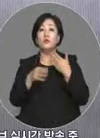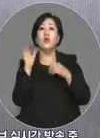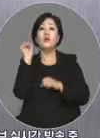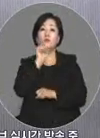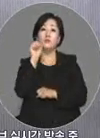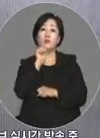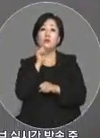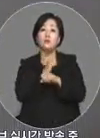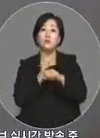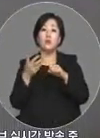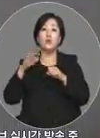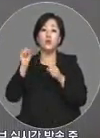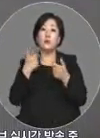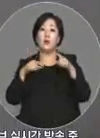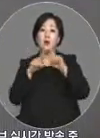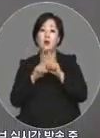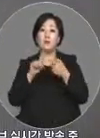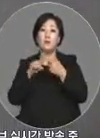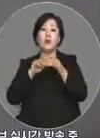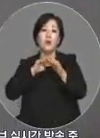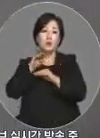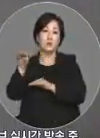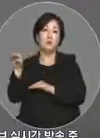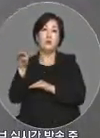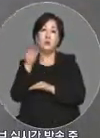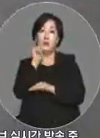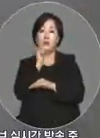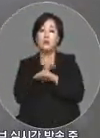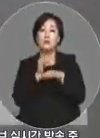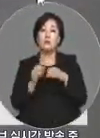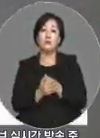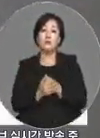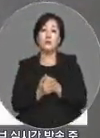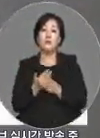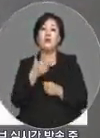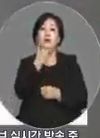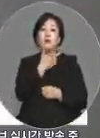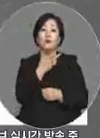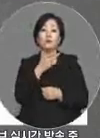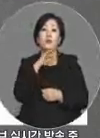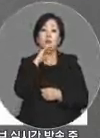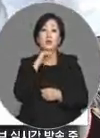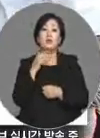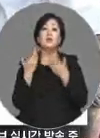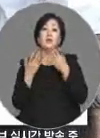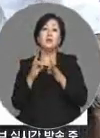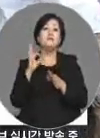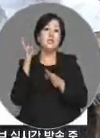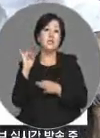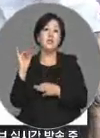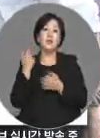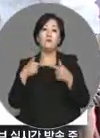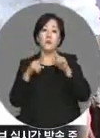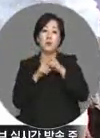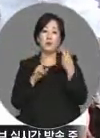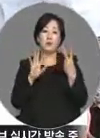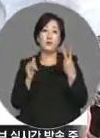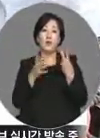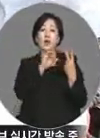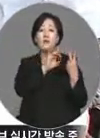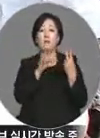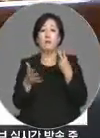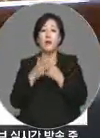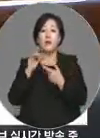타고 오토바이와 함께 정비소를 빠져나갑니다. 17살 김모 군과 이모 군은 정비소 내 상당수 차량